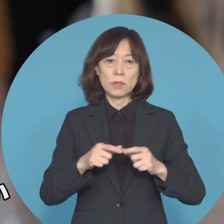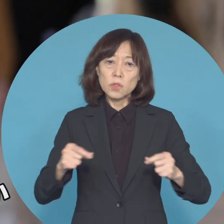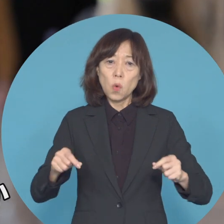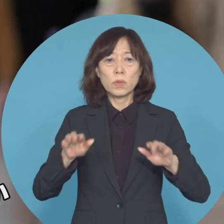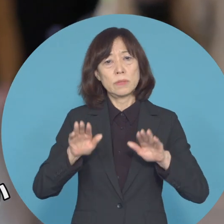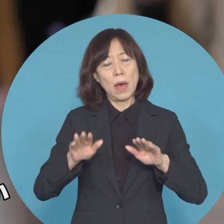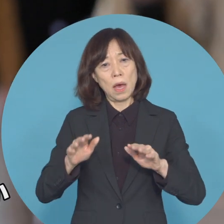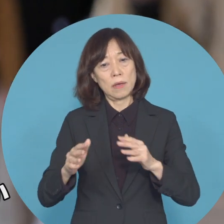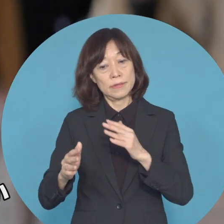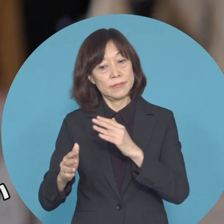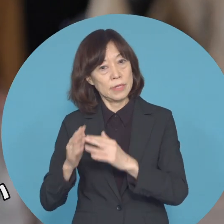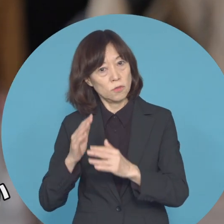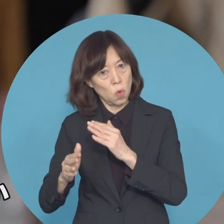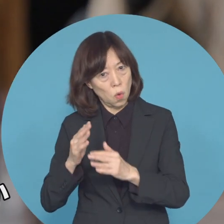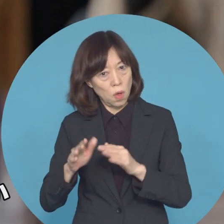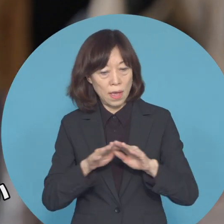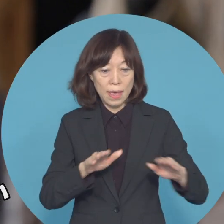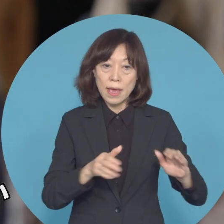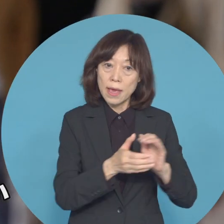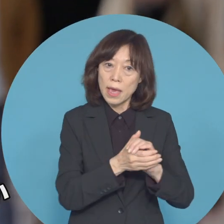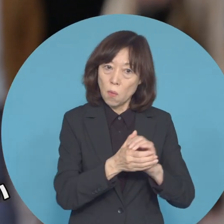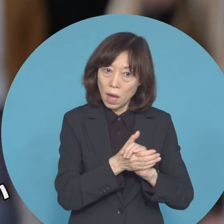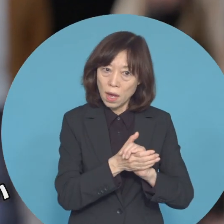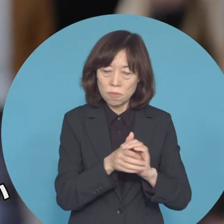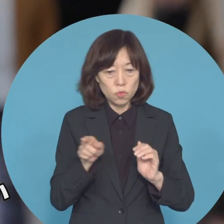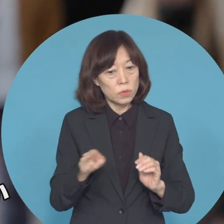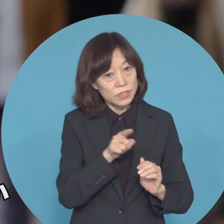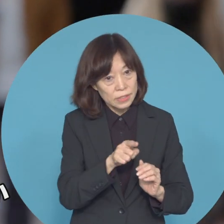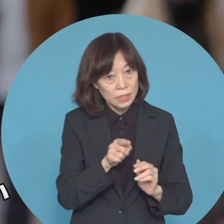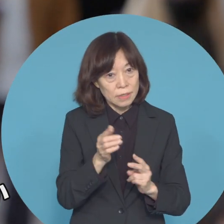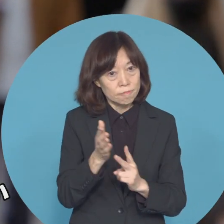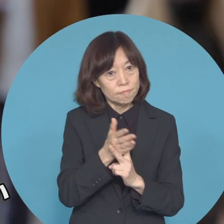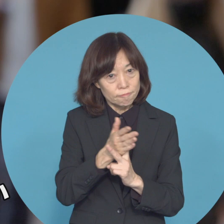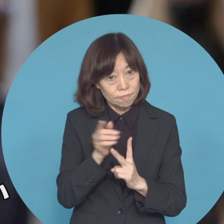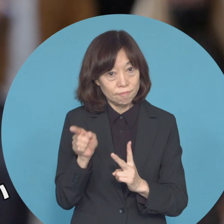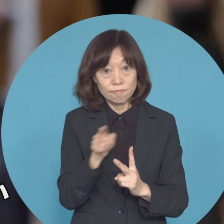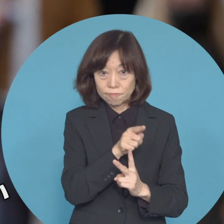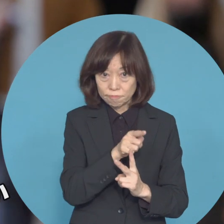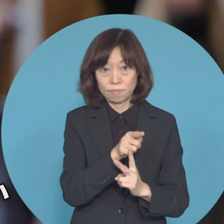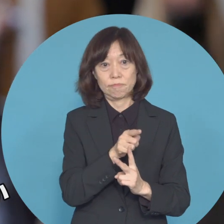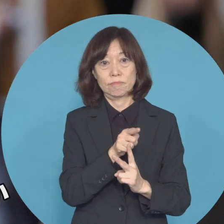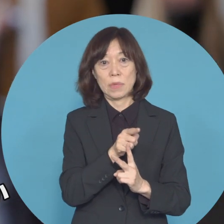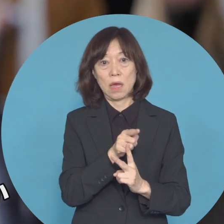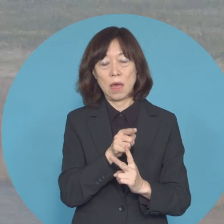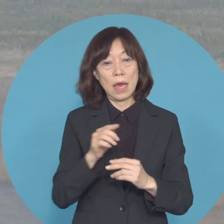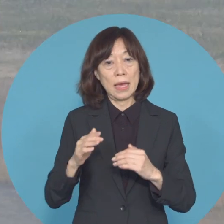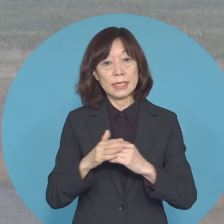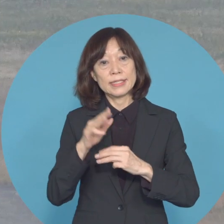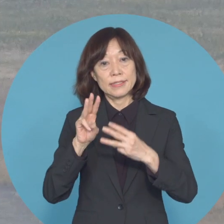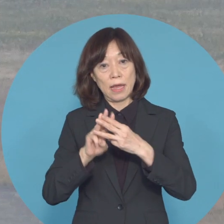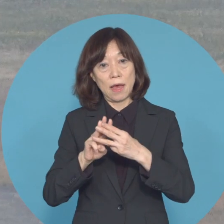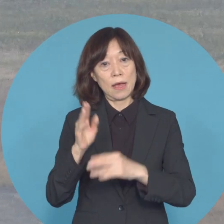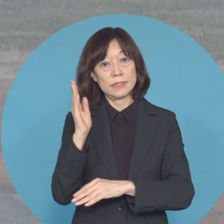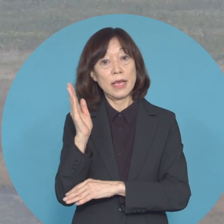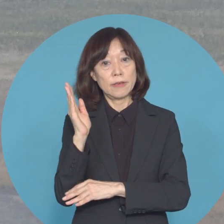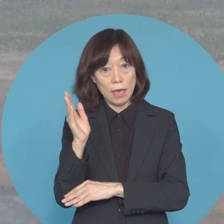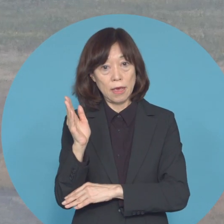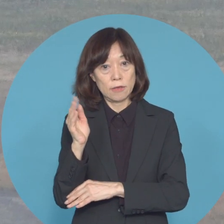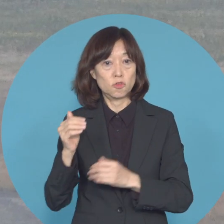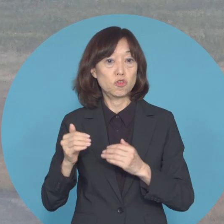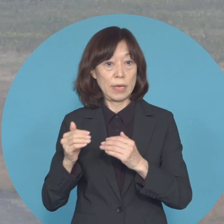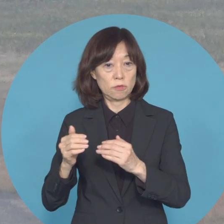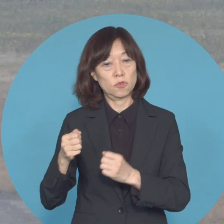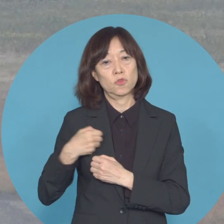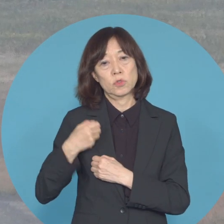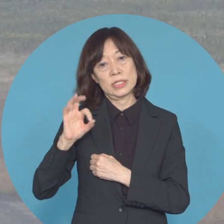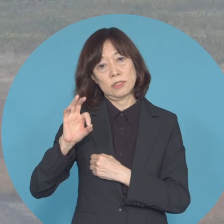日本は今、戦争か平和かの岐路にあるのではないでしょうか。岸田政権が進める